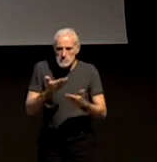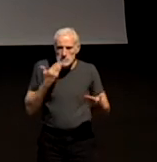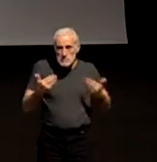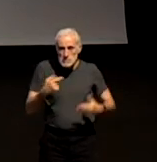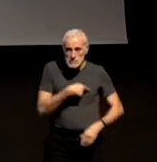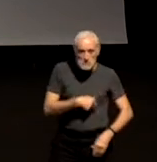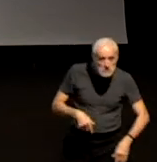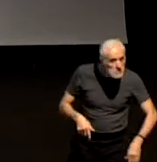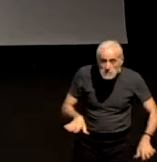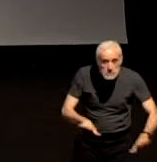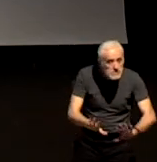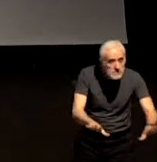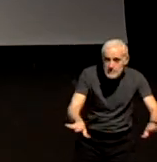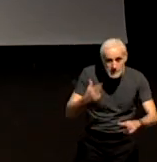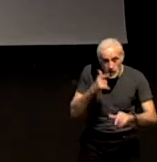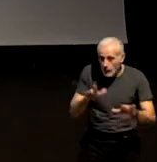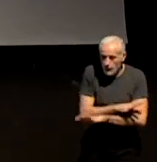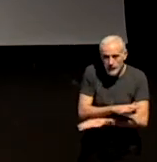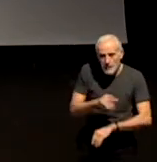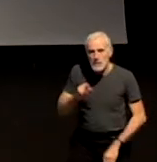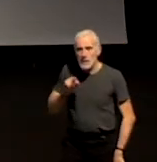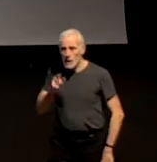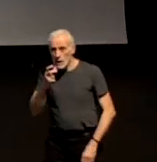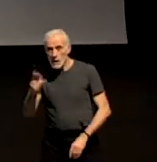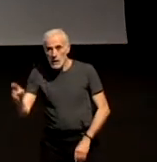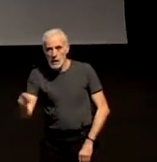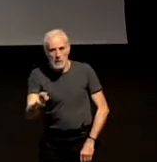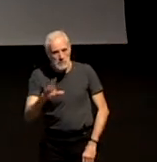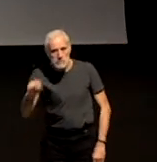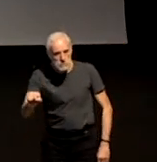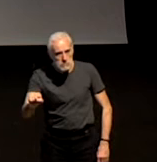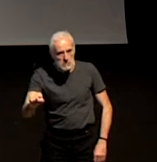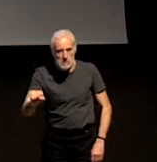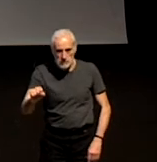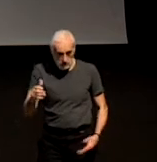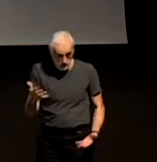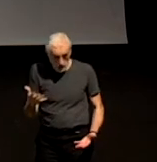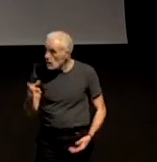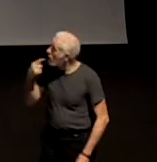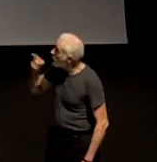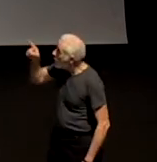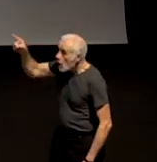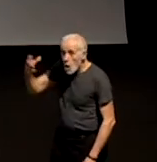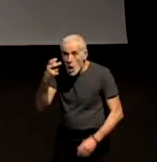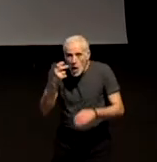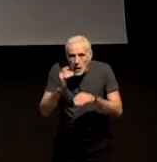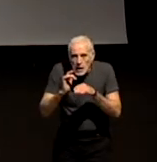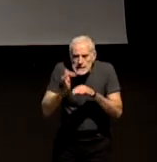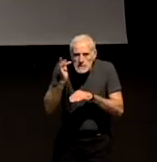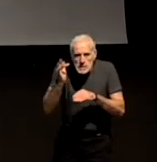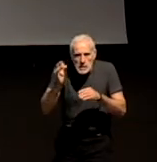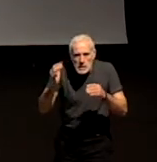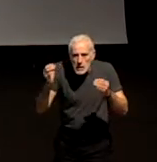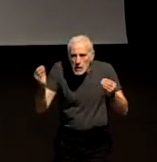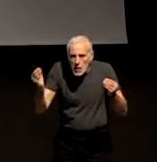etc et ensuite voir sa proie ça veut dire quoi si qu'ils ont des yeux avec une sensibilité très particulière